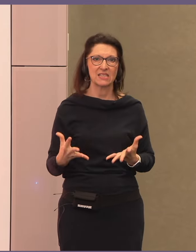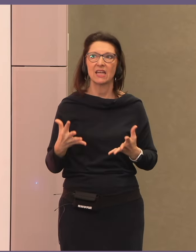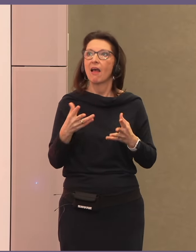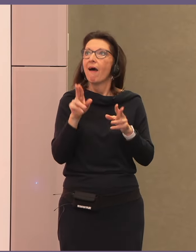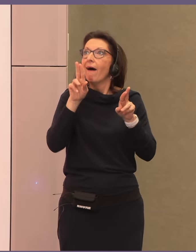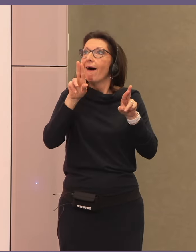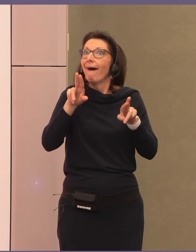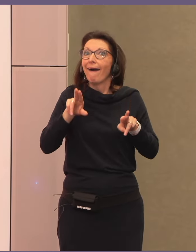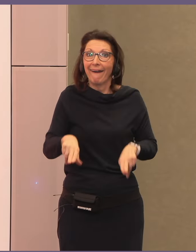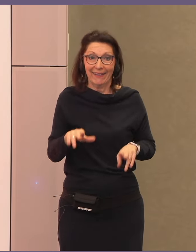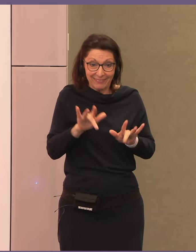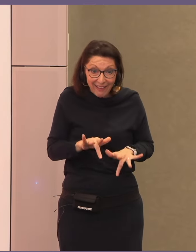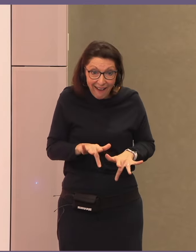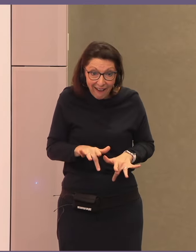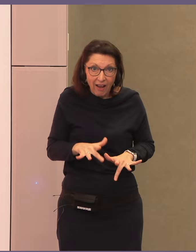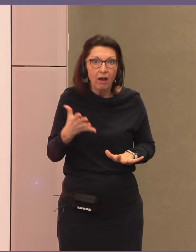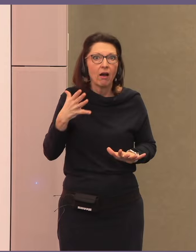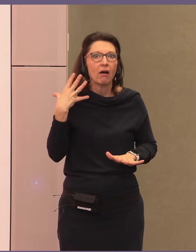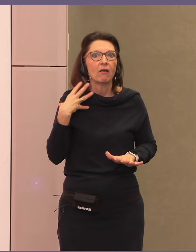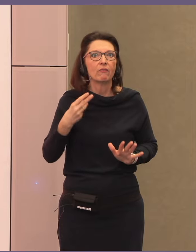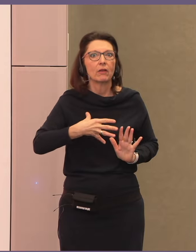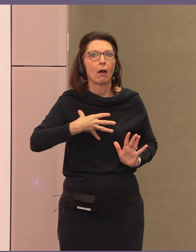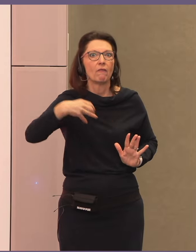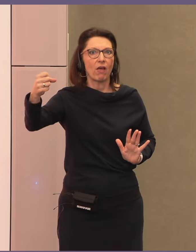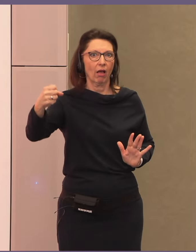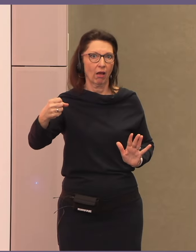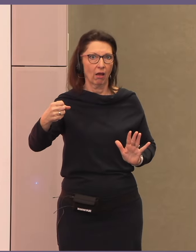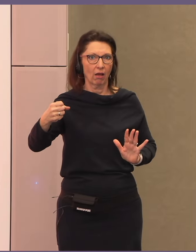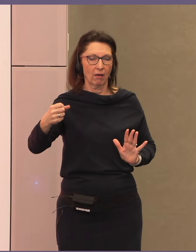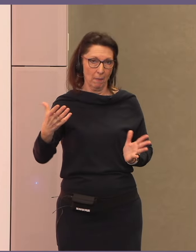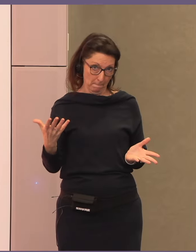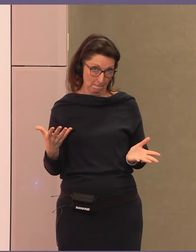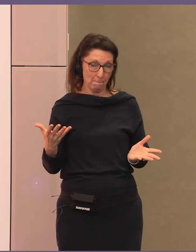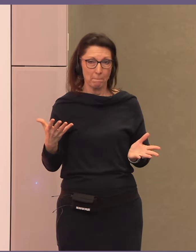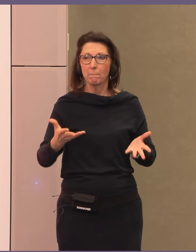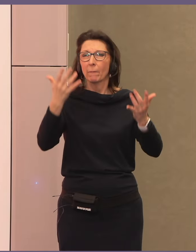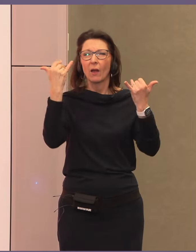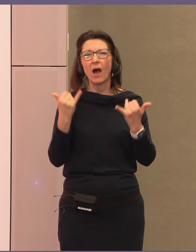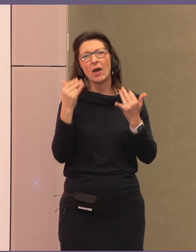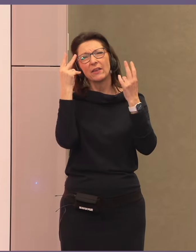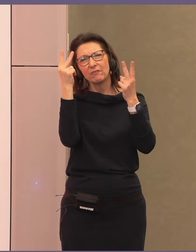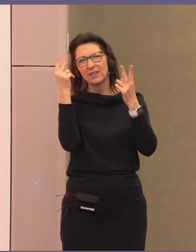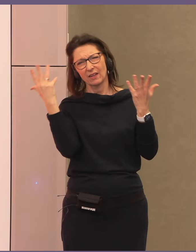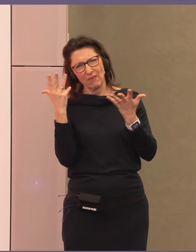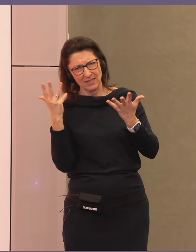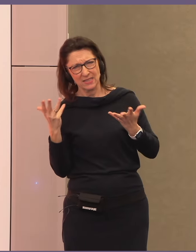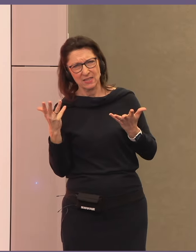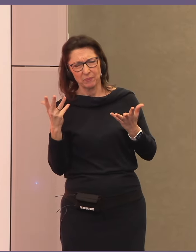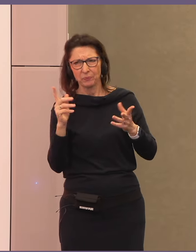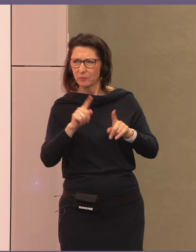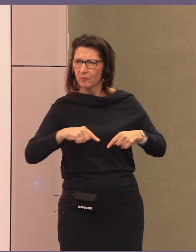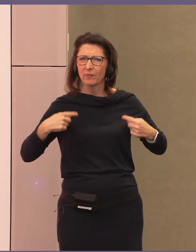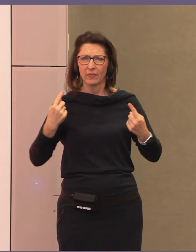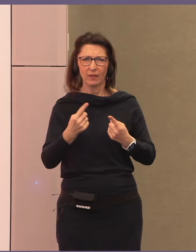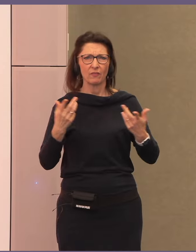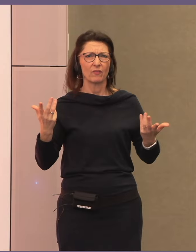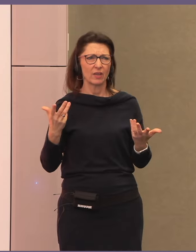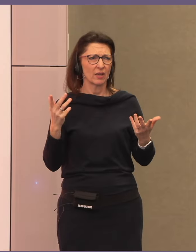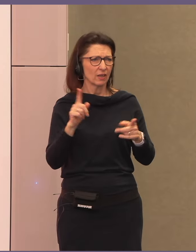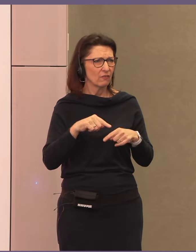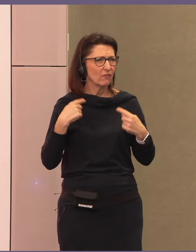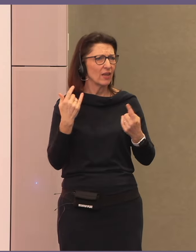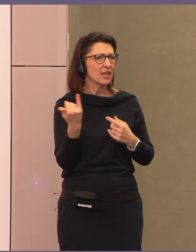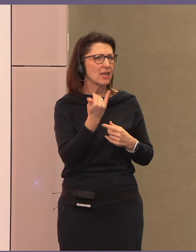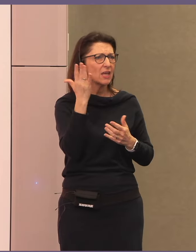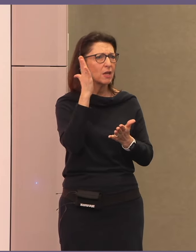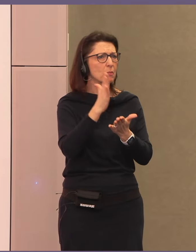jahrelang erstritten, erkämpft haben, in Gefahr kommen. Und das Wichtige heute ist, dass wir eingebettet das auch immer so verstanden